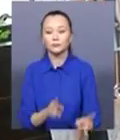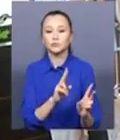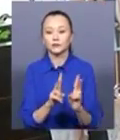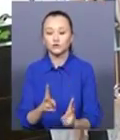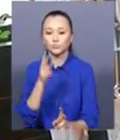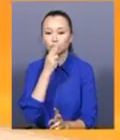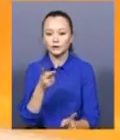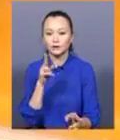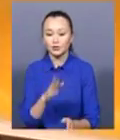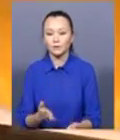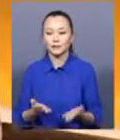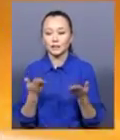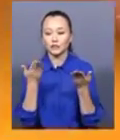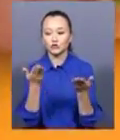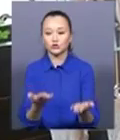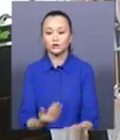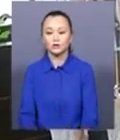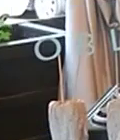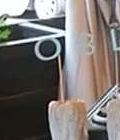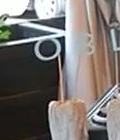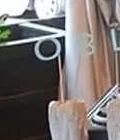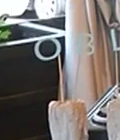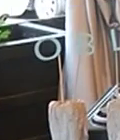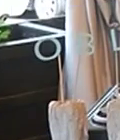Приготовим блюдо для подачи.